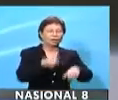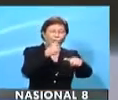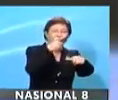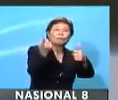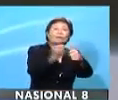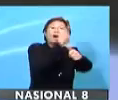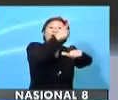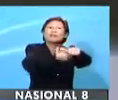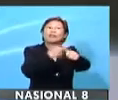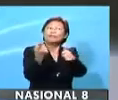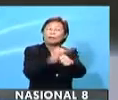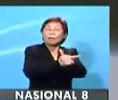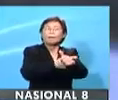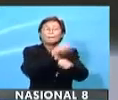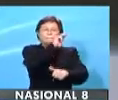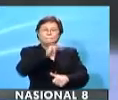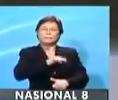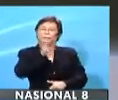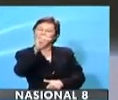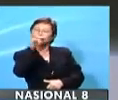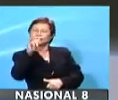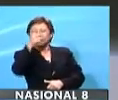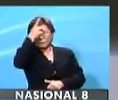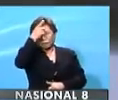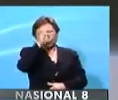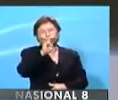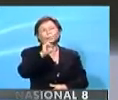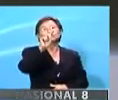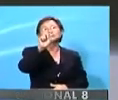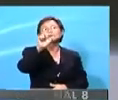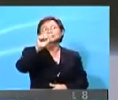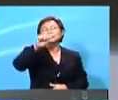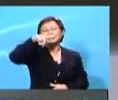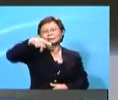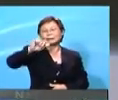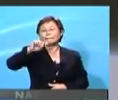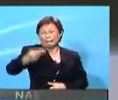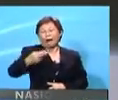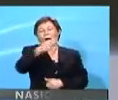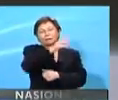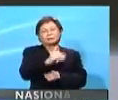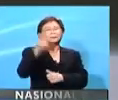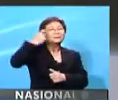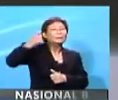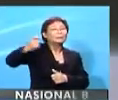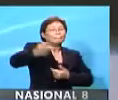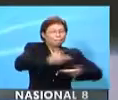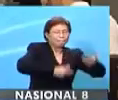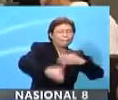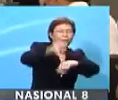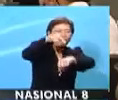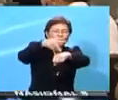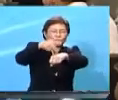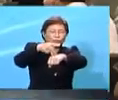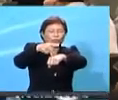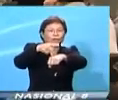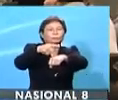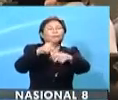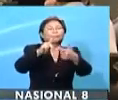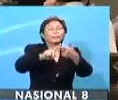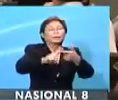forum itu menyaksikan Menteri Perdagangan Antarabangsa dan Industri Datuk Seri Mustafa Muhammad dan Setiausaha Perdagangan Filipina Gregory